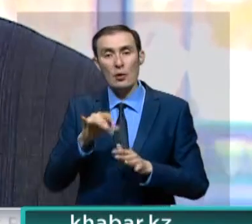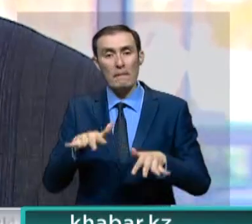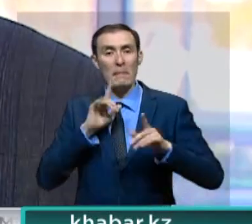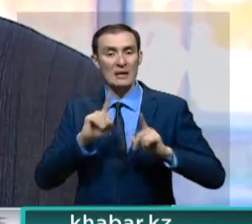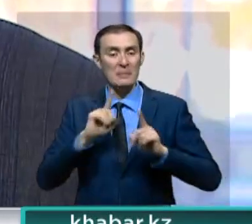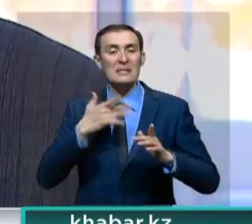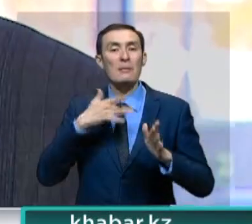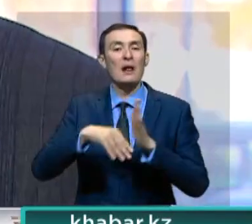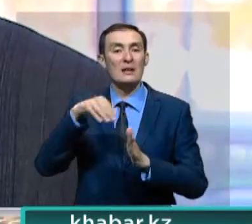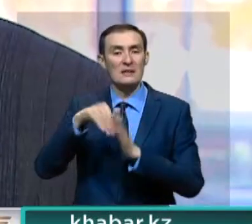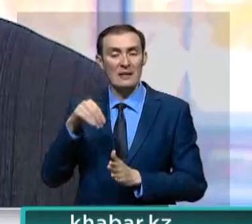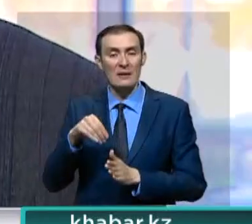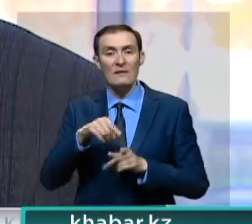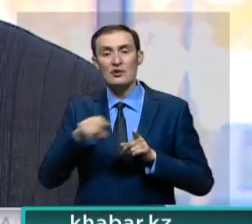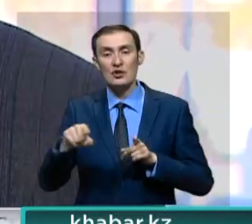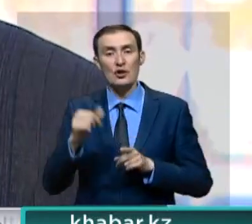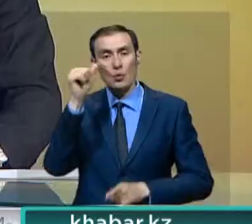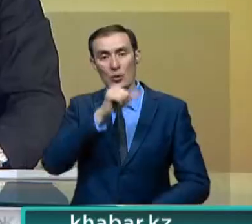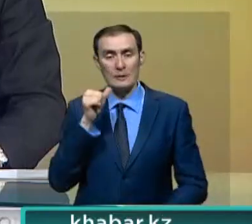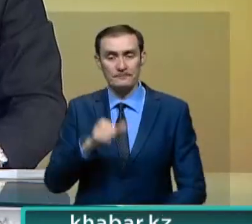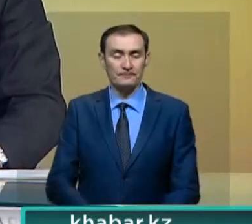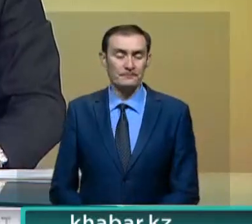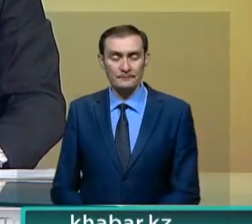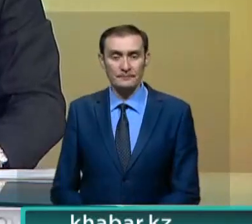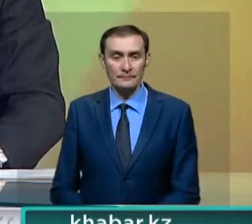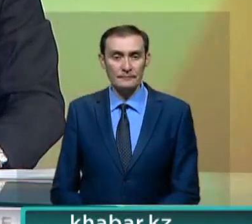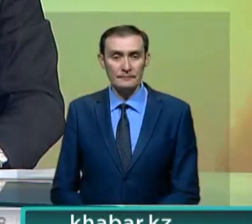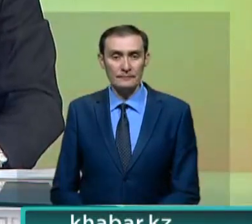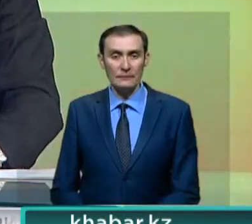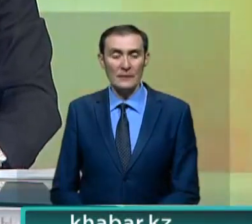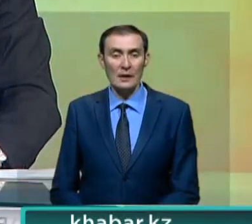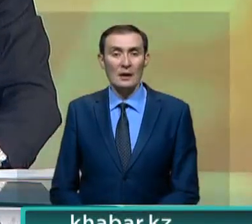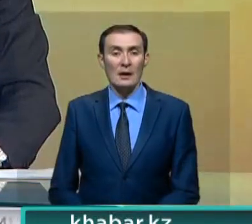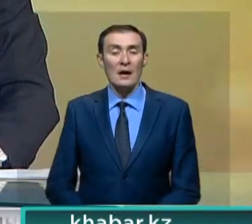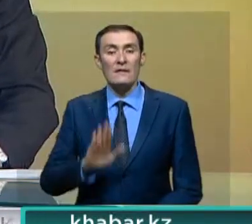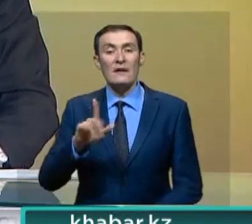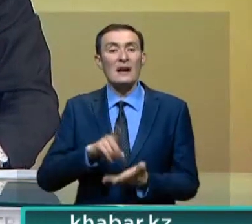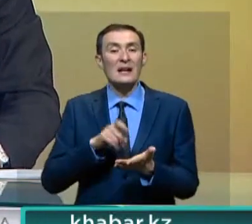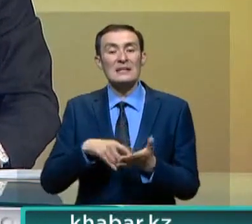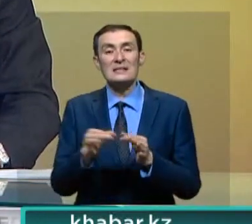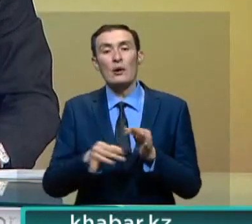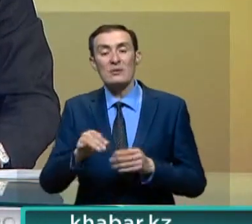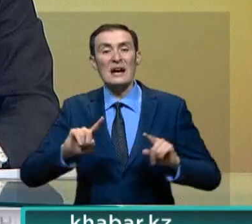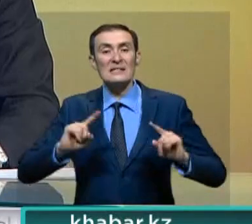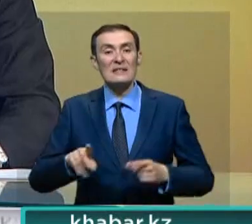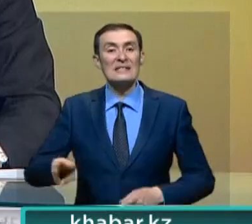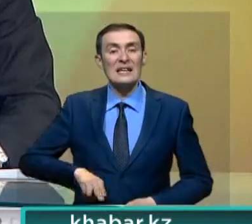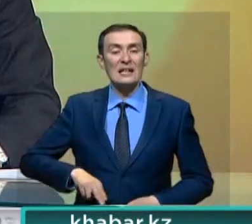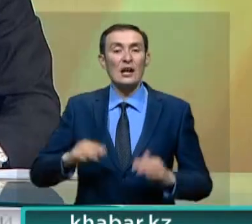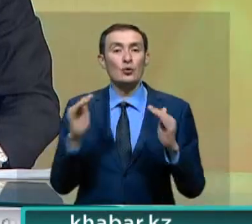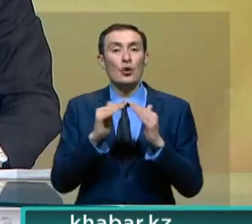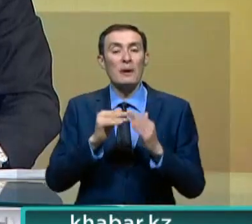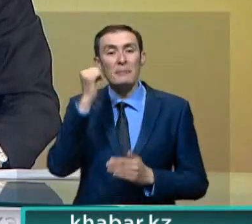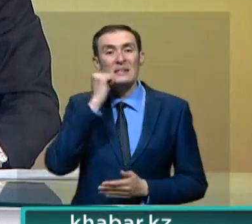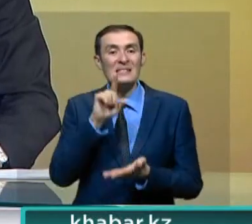парламентским голосованием до конца года. И в продолжении темы нарушения прав в Карагандинской области арестовали директора дома